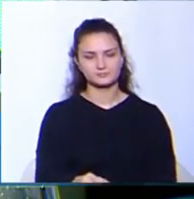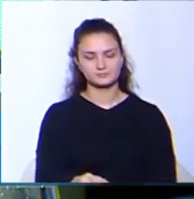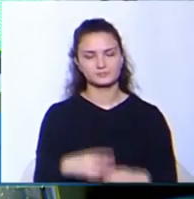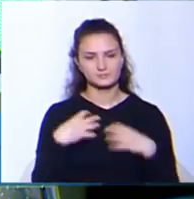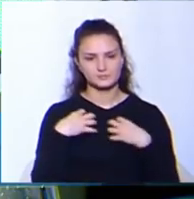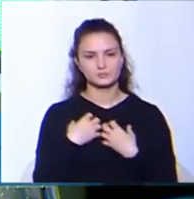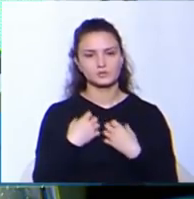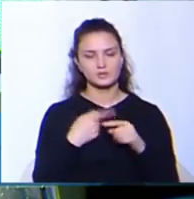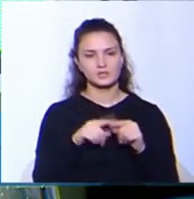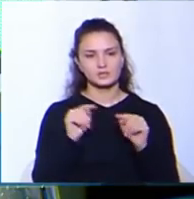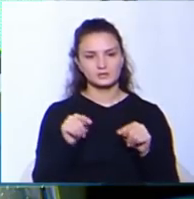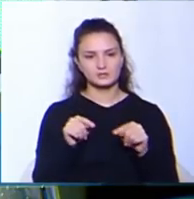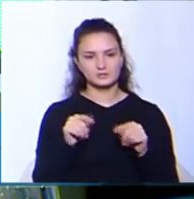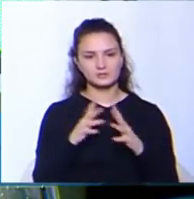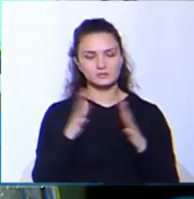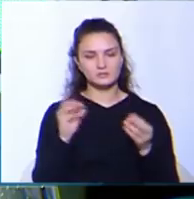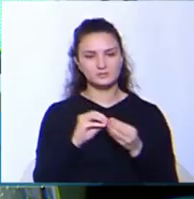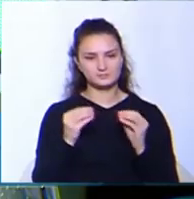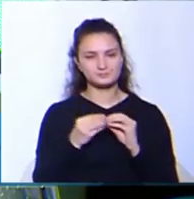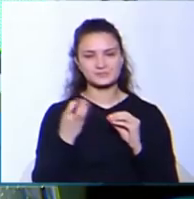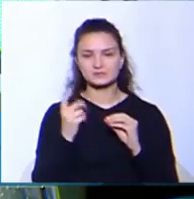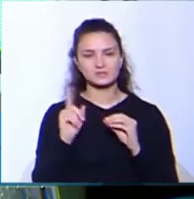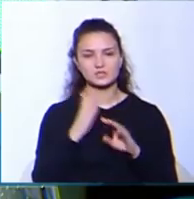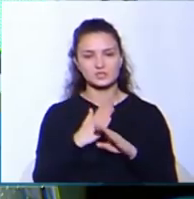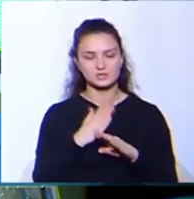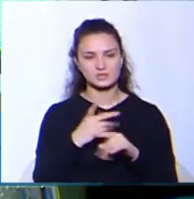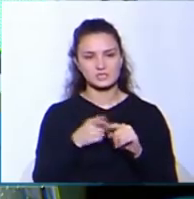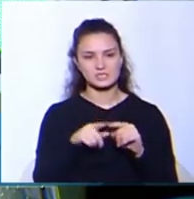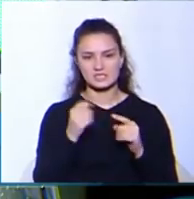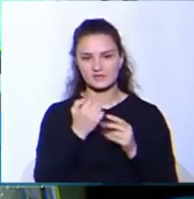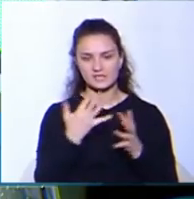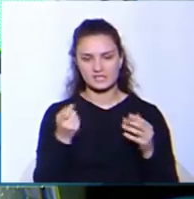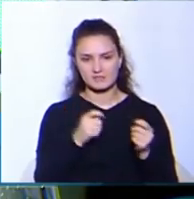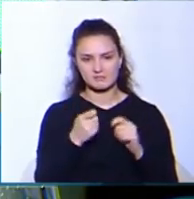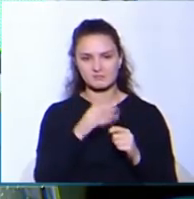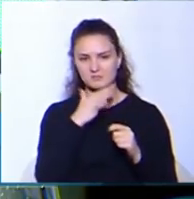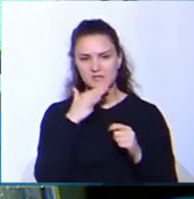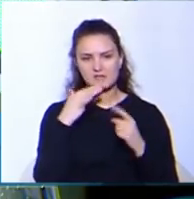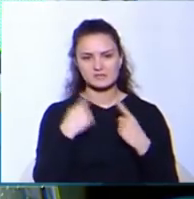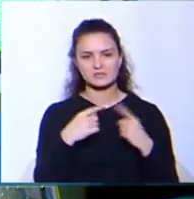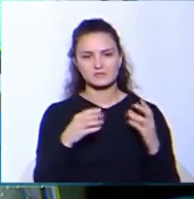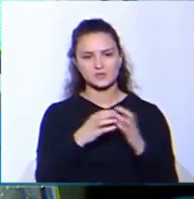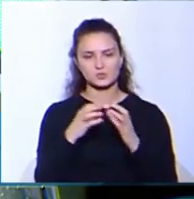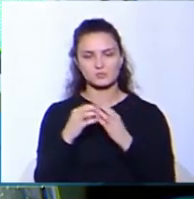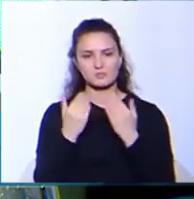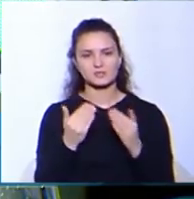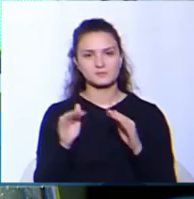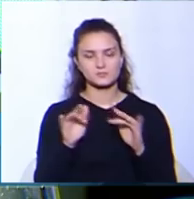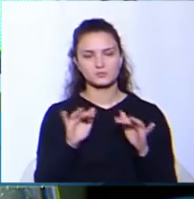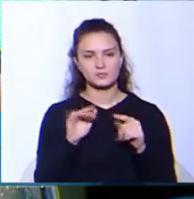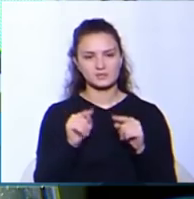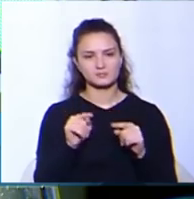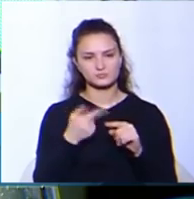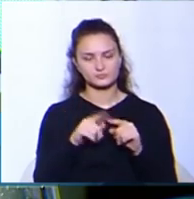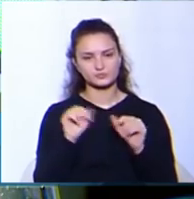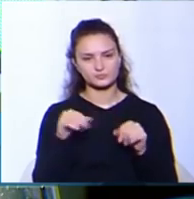სამწუხაროდ აქ დიდი პრობლემა კიდევ იმაშია, რომ ეს ნივთიერებები არის მრავალი სხვადასხვა ჯგუფის, ანუ მათი მოქმედება შეიძლება